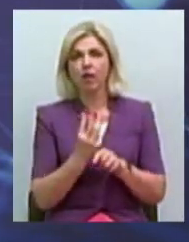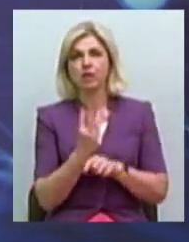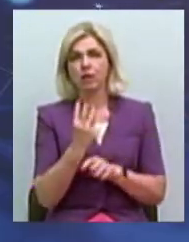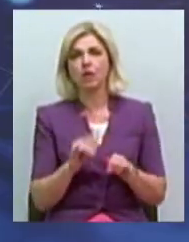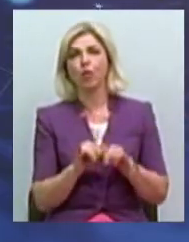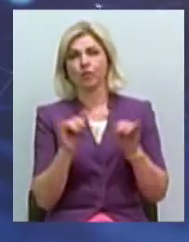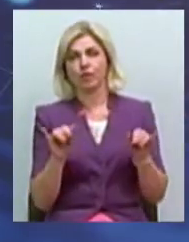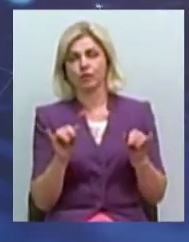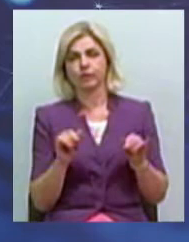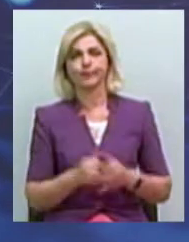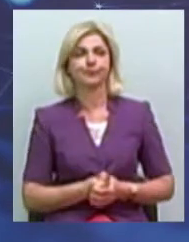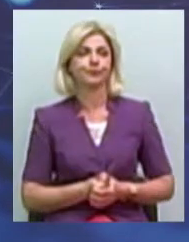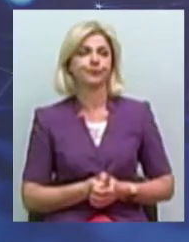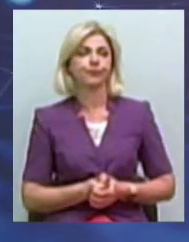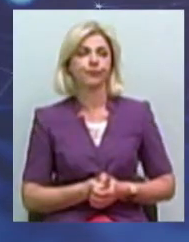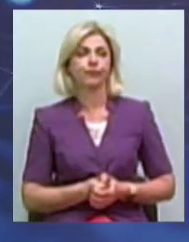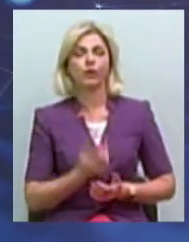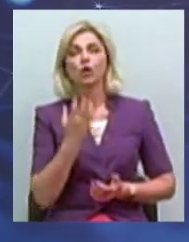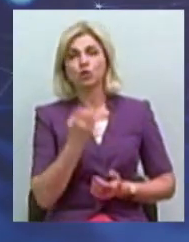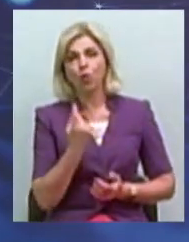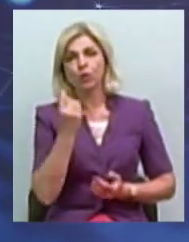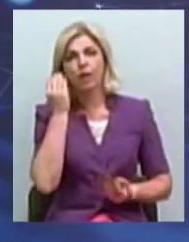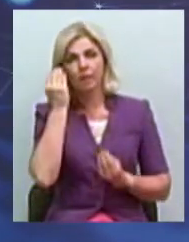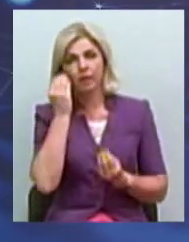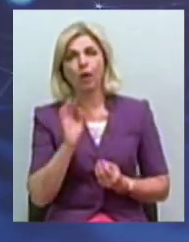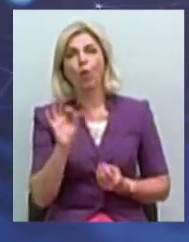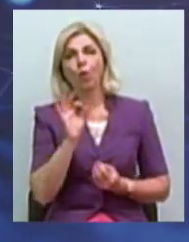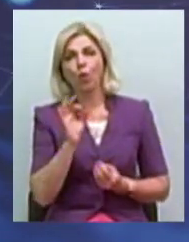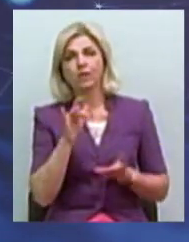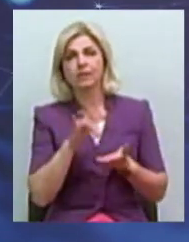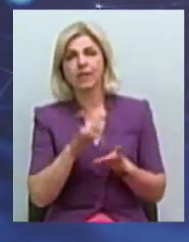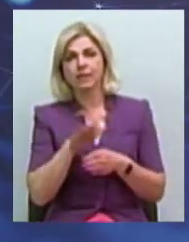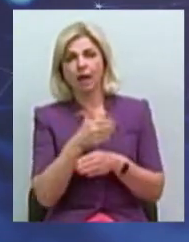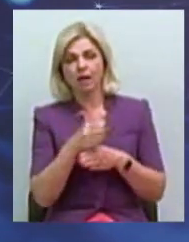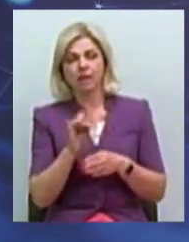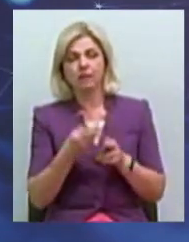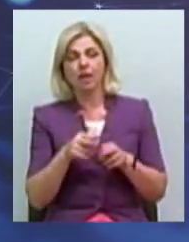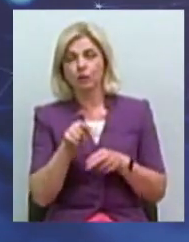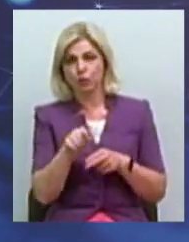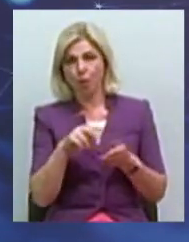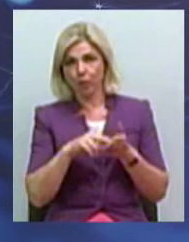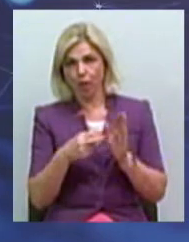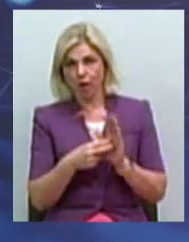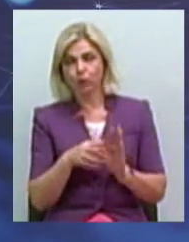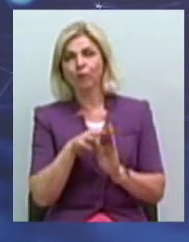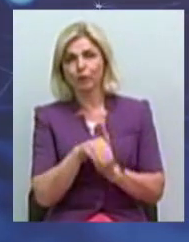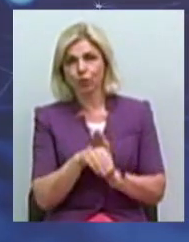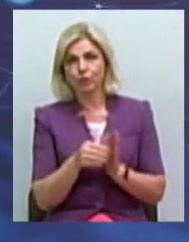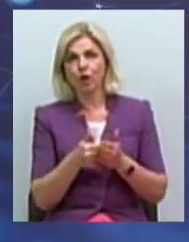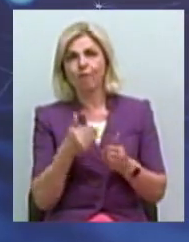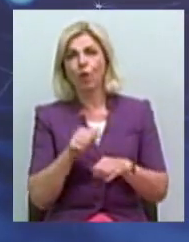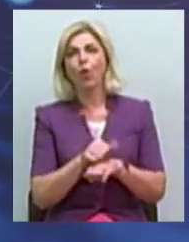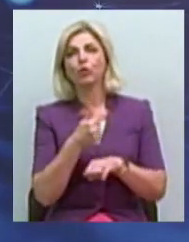Ще одна думка з приводу процесу децентралізації і цього проєкту в тому числі. Від